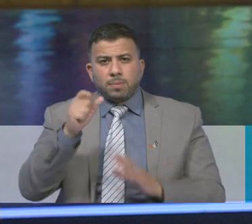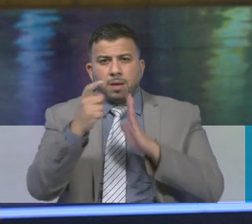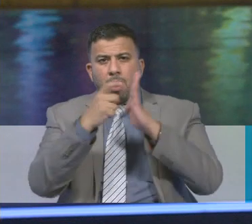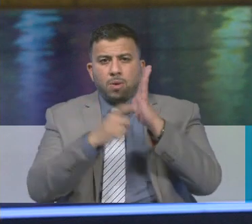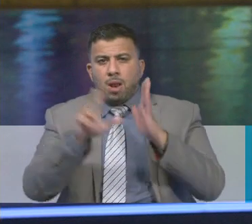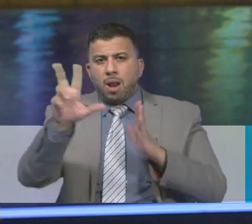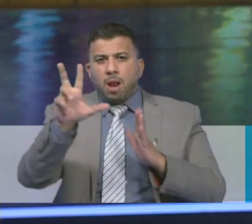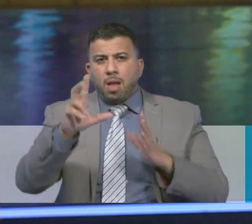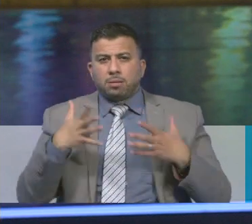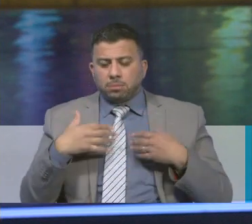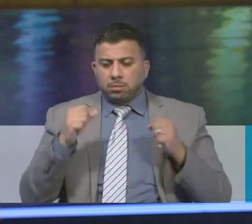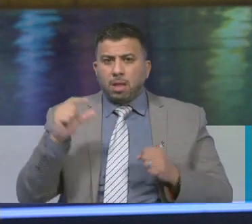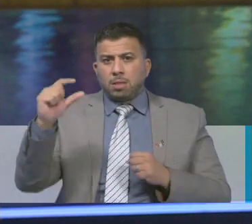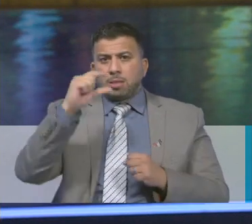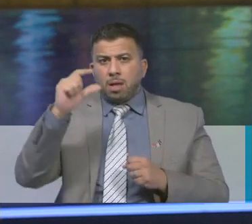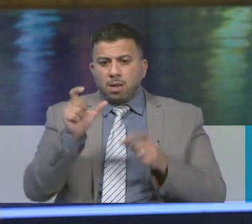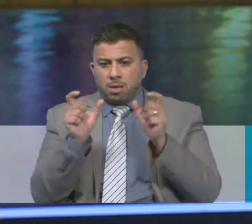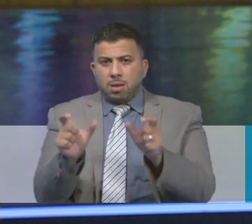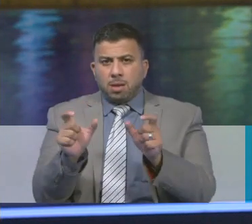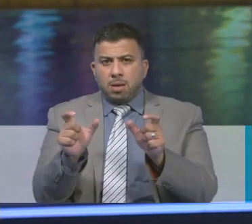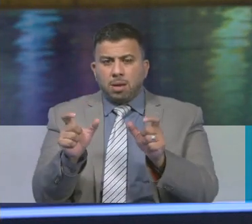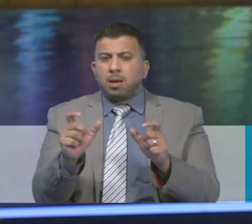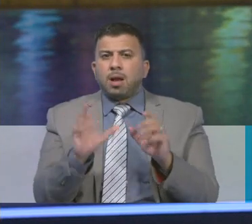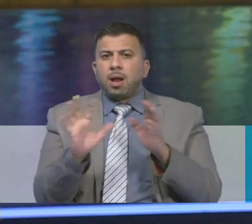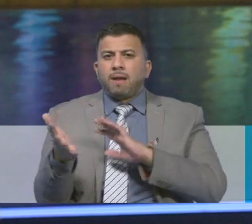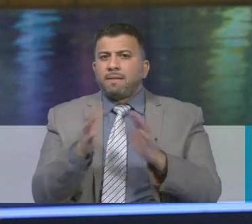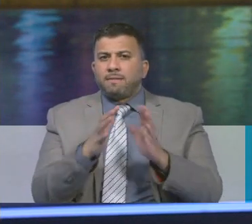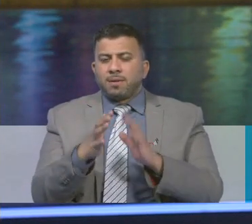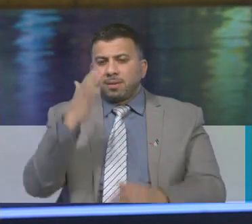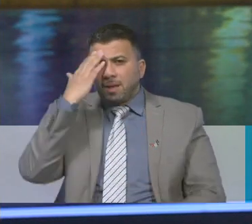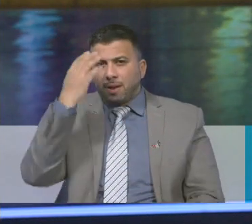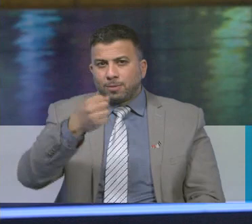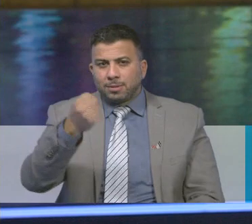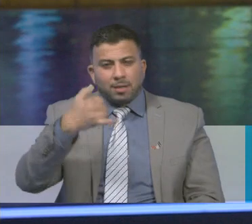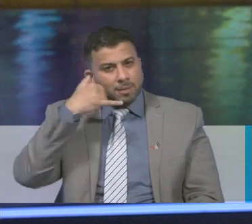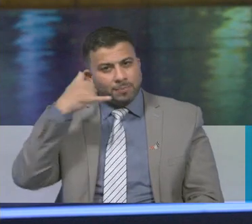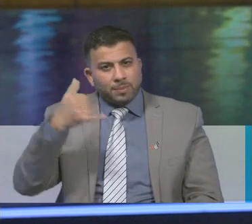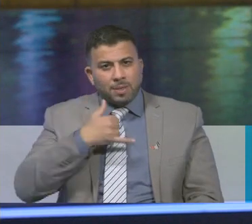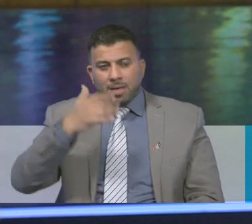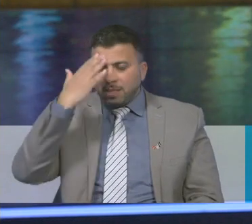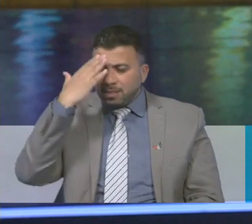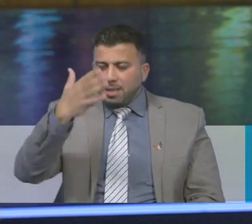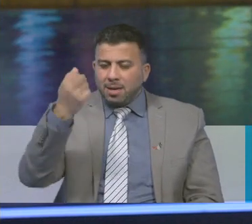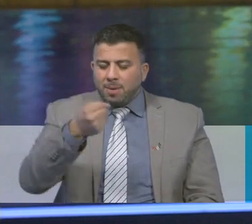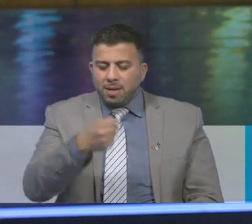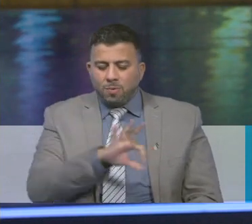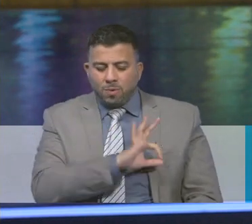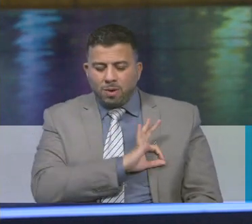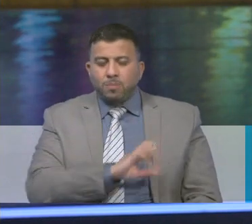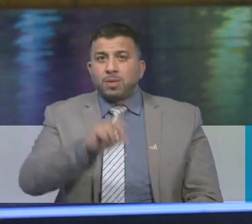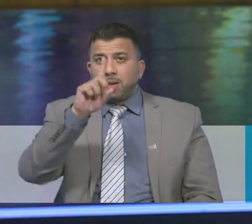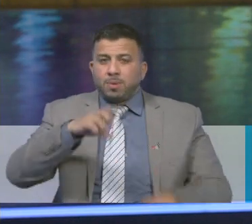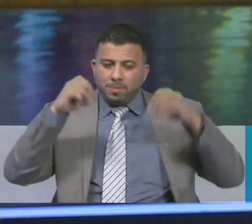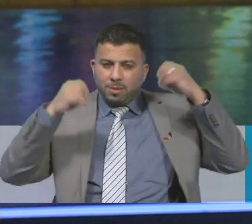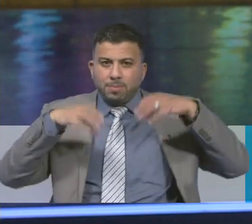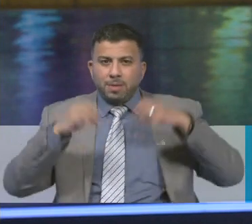اللوائح الصحية الدولية ومكافحة الجائحات. مرحبا بك دكتور. السلام عليكم ورحمة الله وبركاته. وعليكم